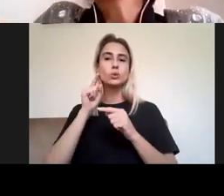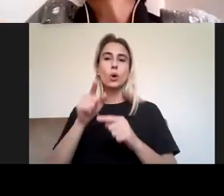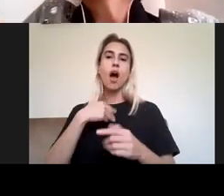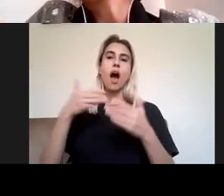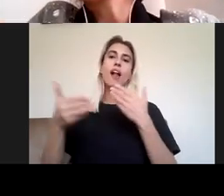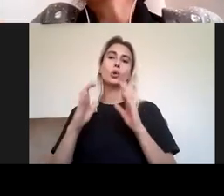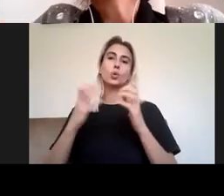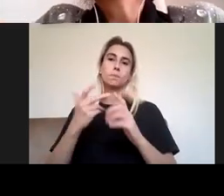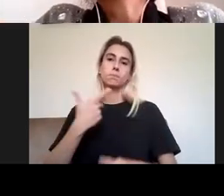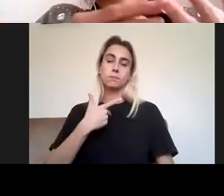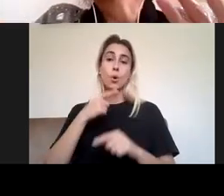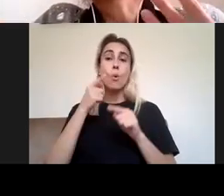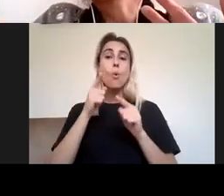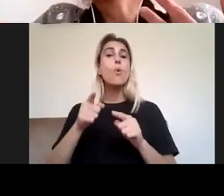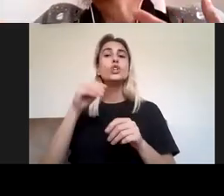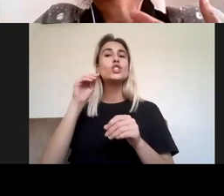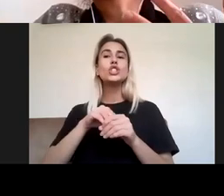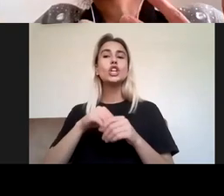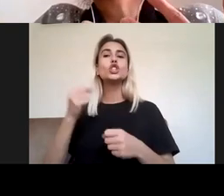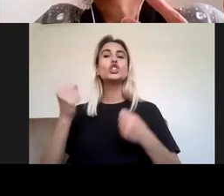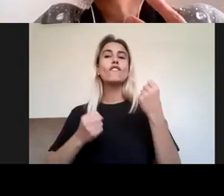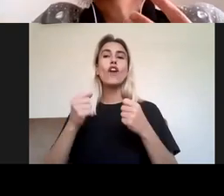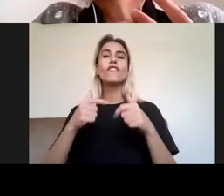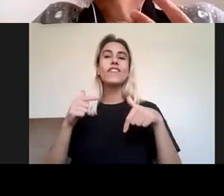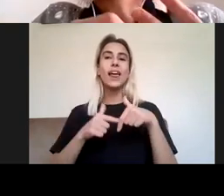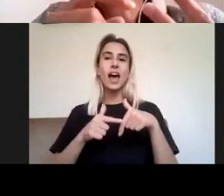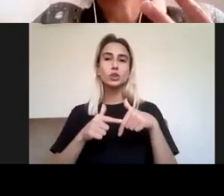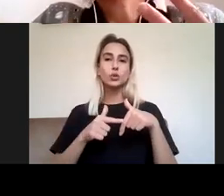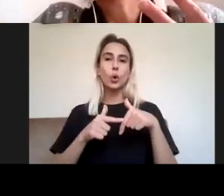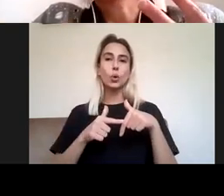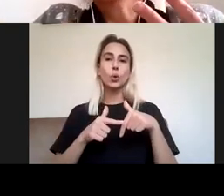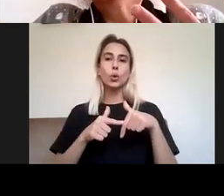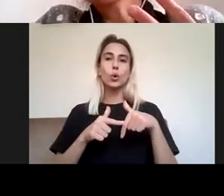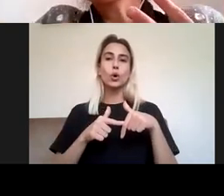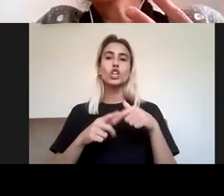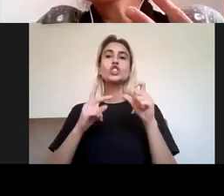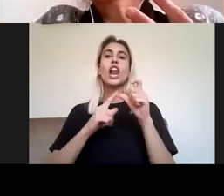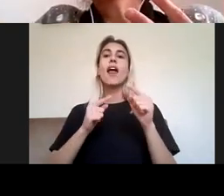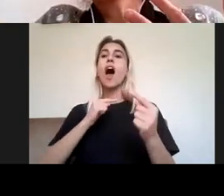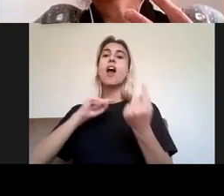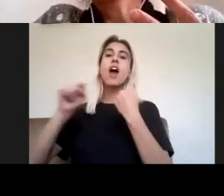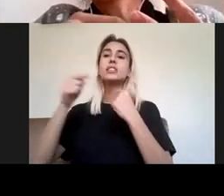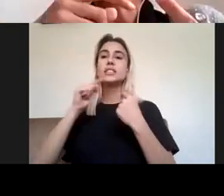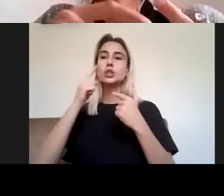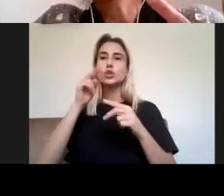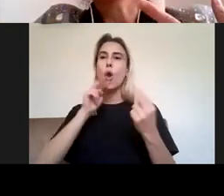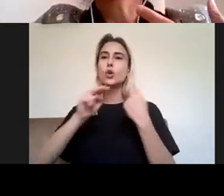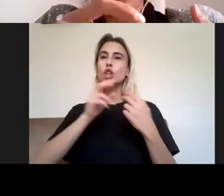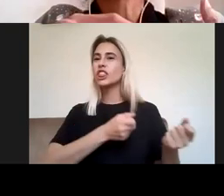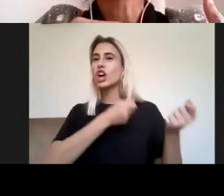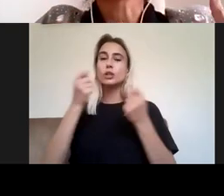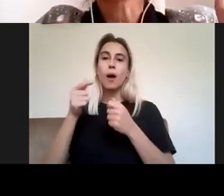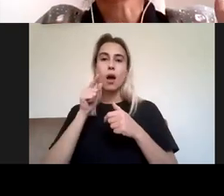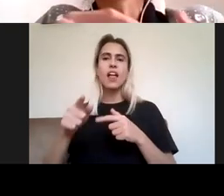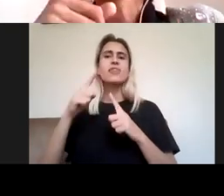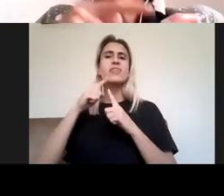Bu grubun içerisinde Şoförler Federasyonu'ndan şehirler arası yolcu taşımacılığına ilişkin federasyonlar,